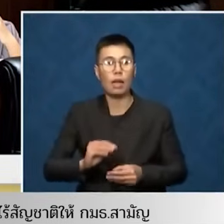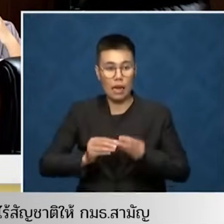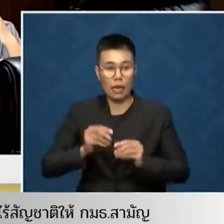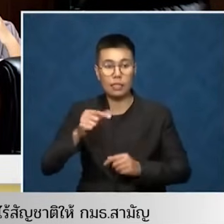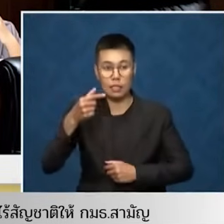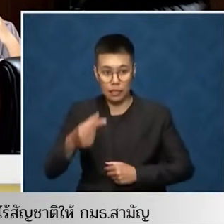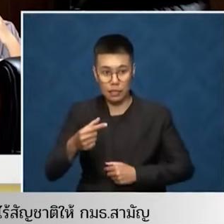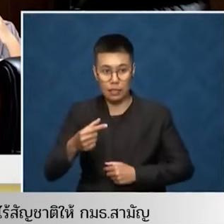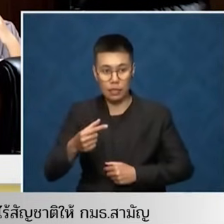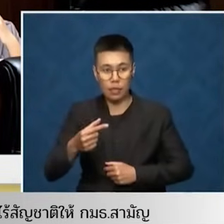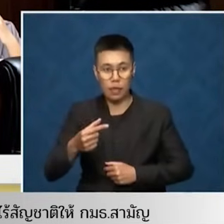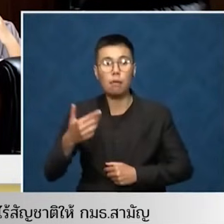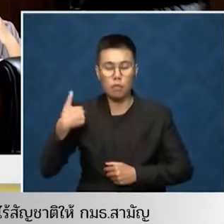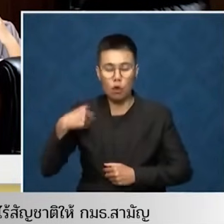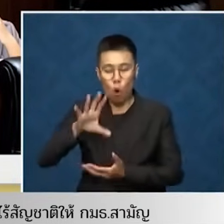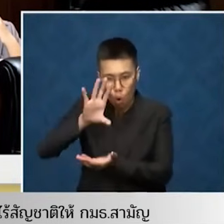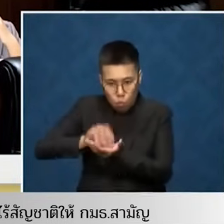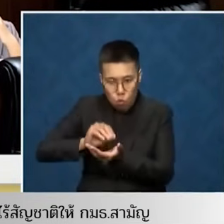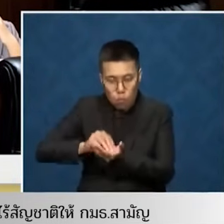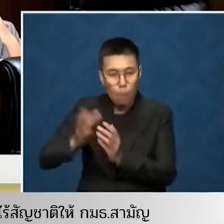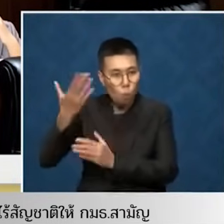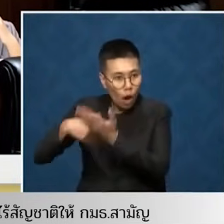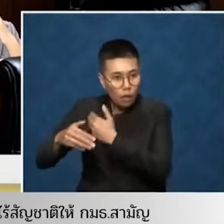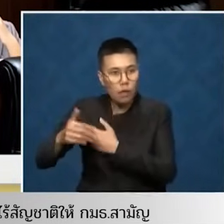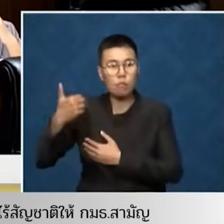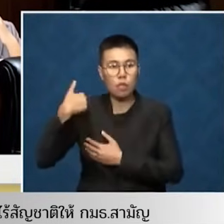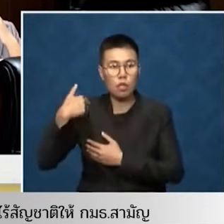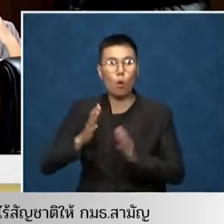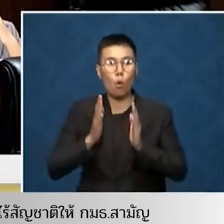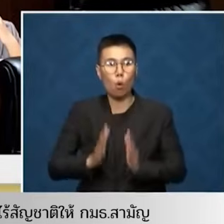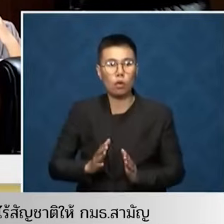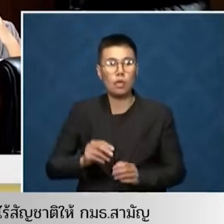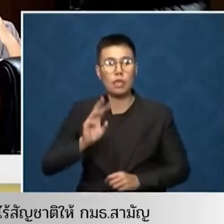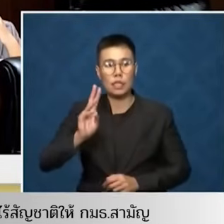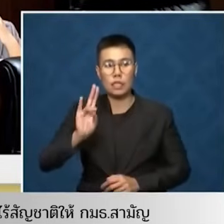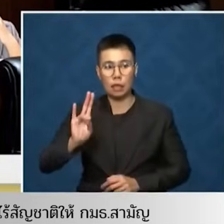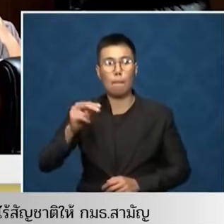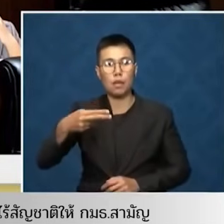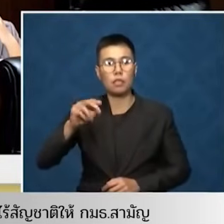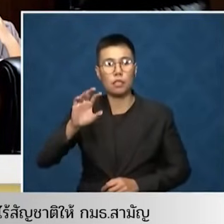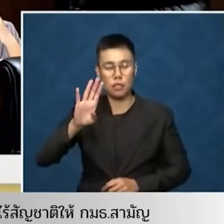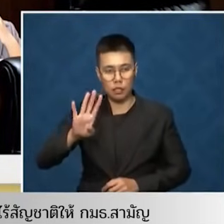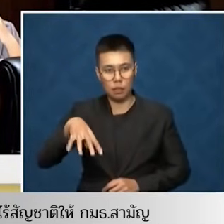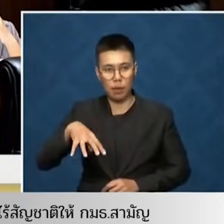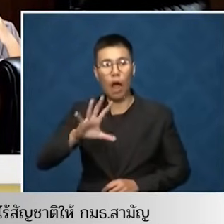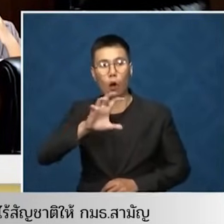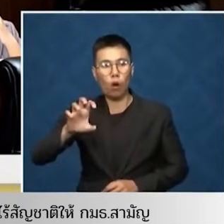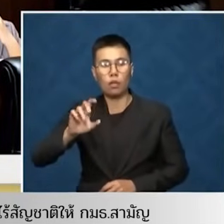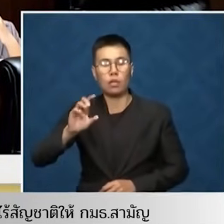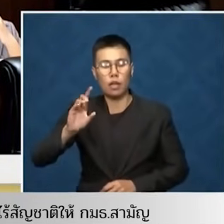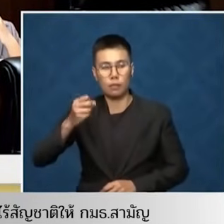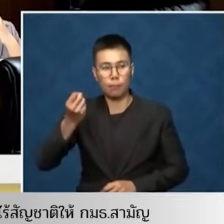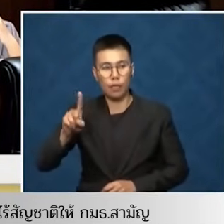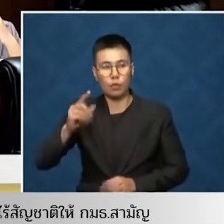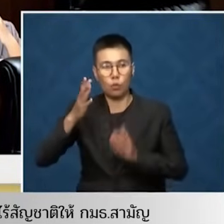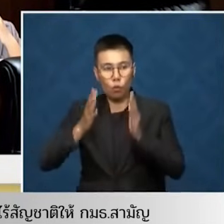ได้เข้าถึงและเก็บรวบรวมข้อมูลมานี้มีอยู่ที่จำนวนประมาณ 74,511 คนซึ่งแน่นอนว่าตั